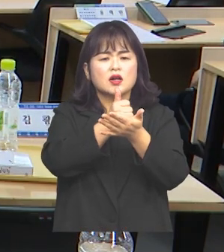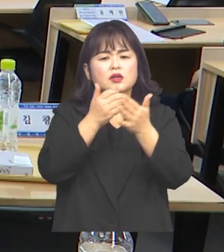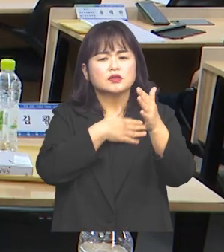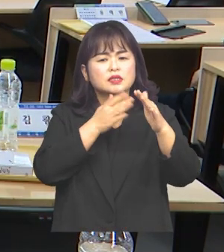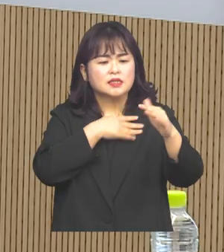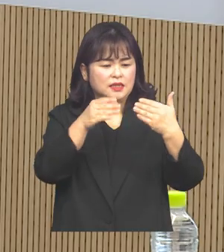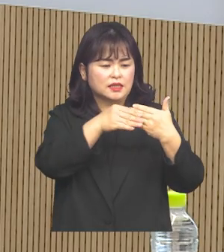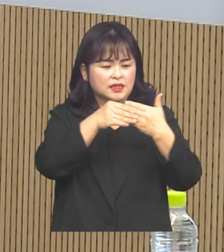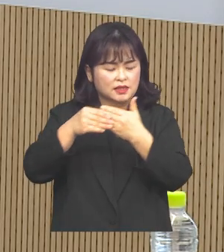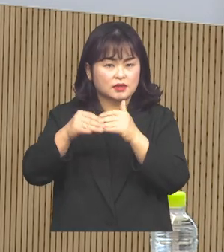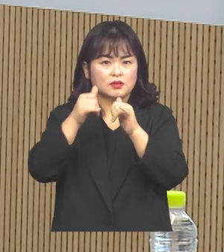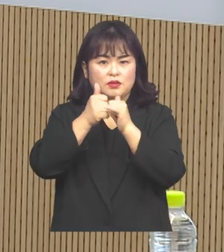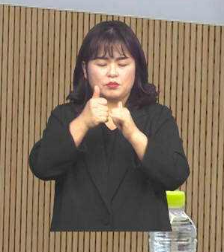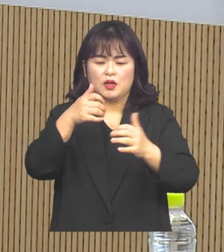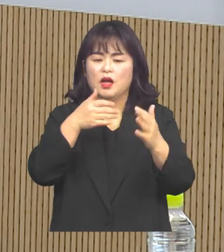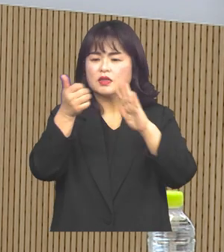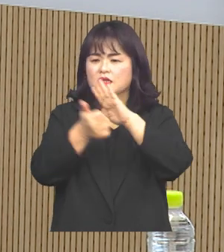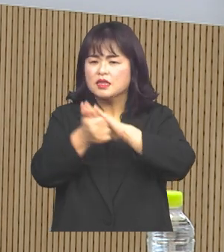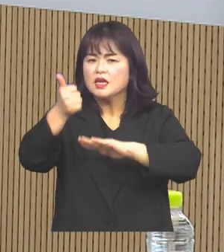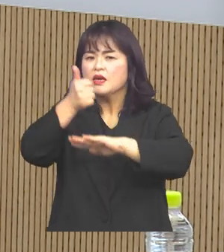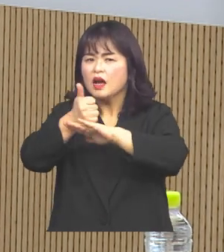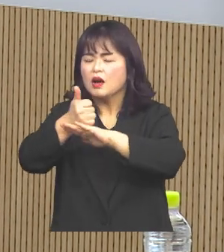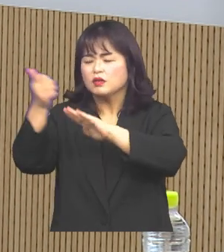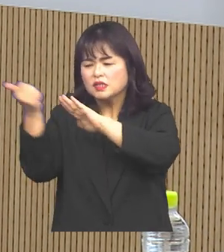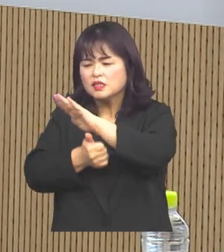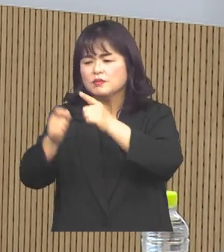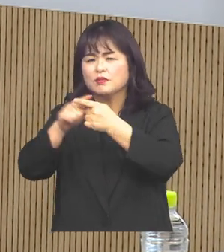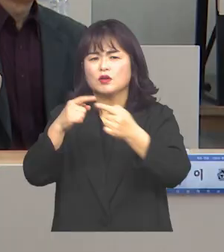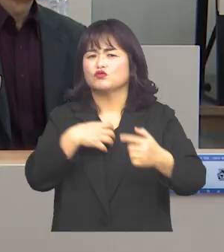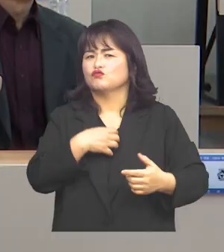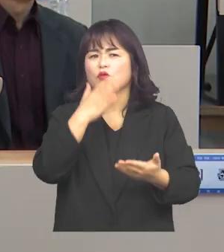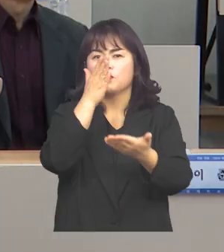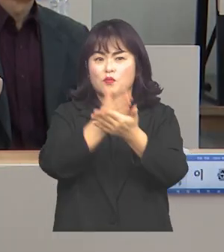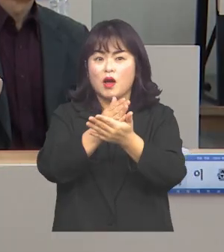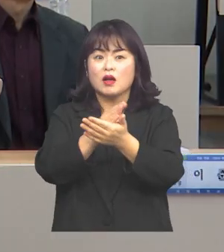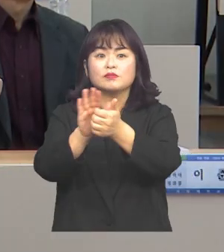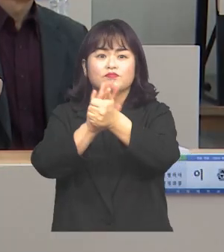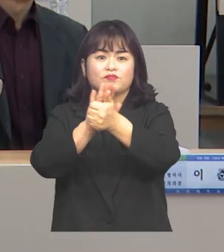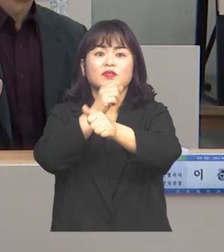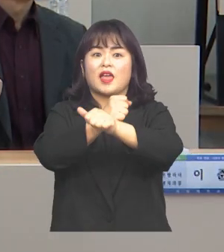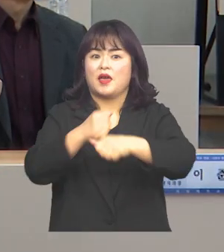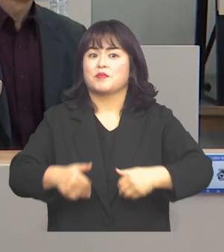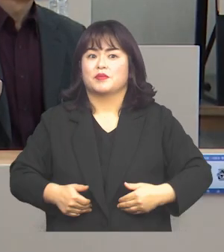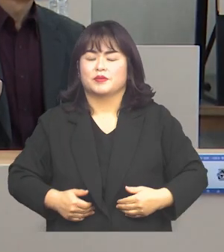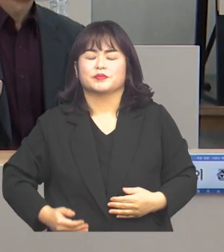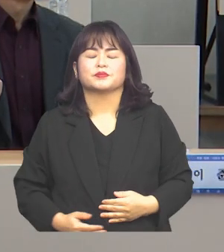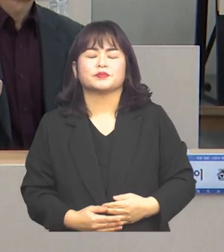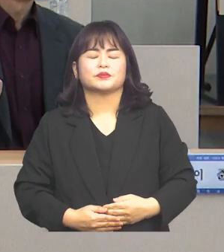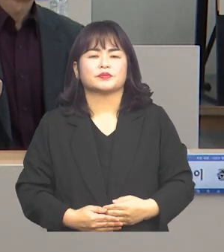실패를 두려워 말고 상상하고 도전해야 한다며 참석자들을 격려했습니다.